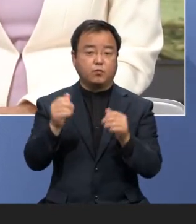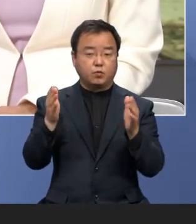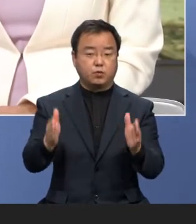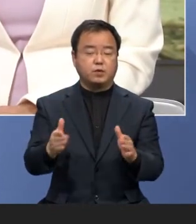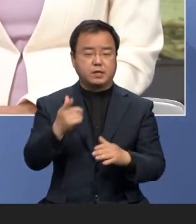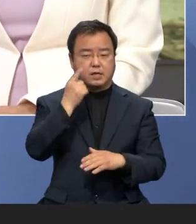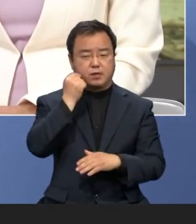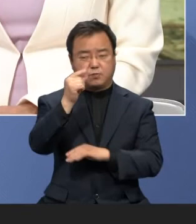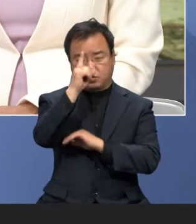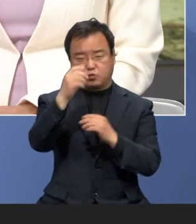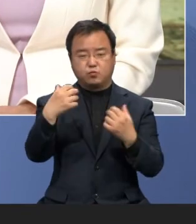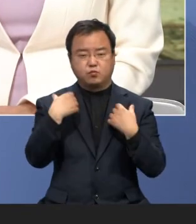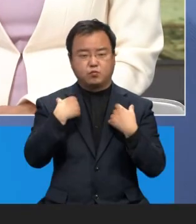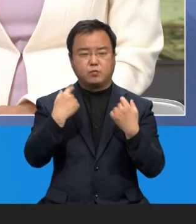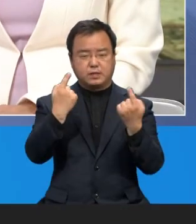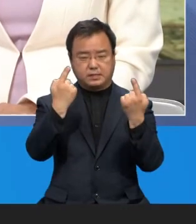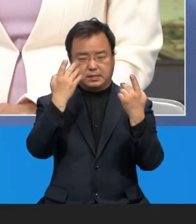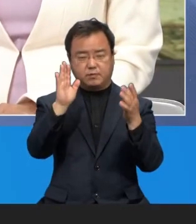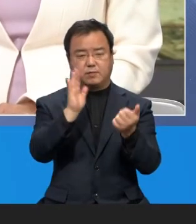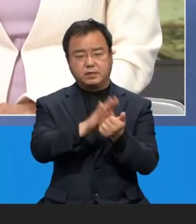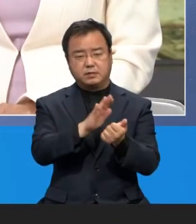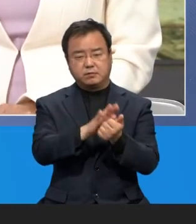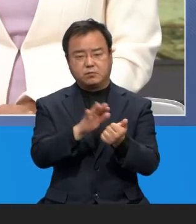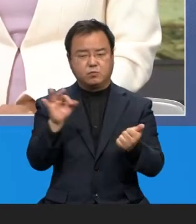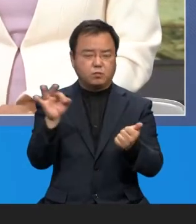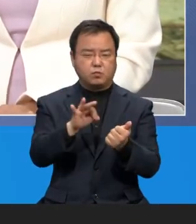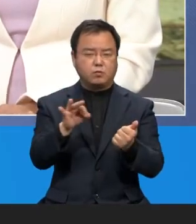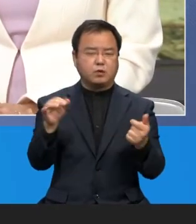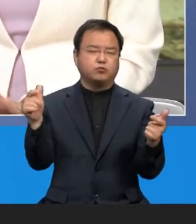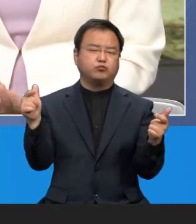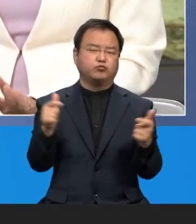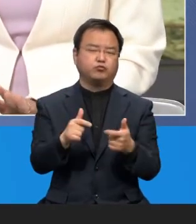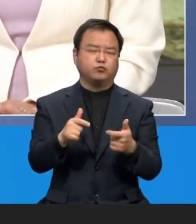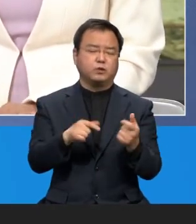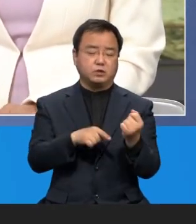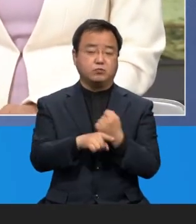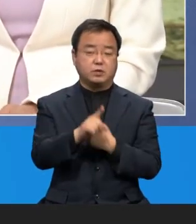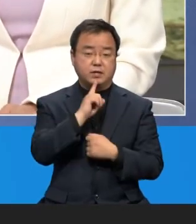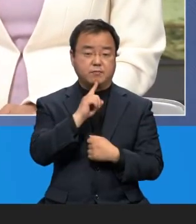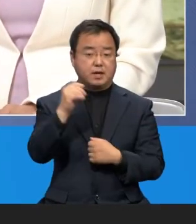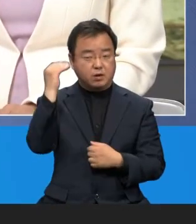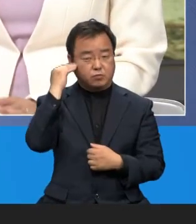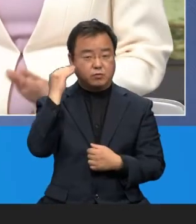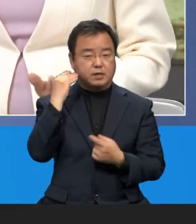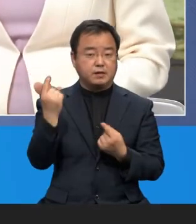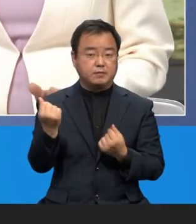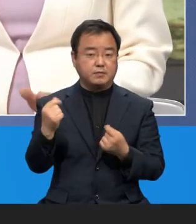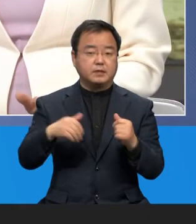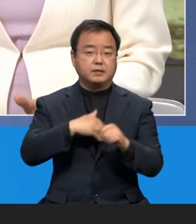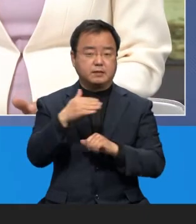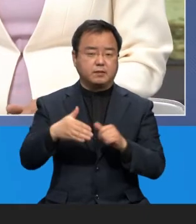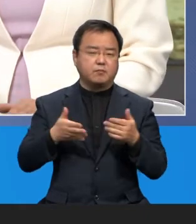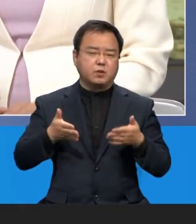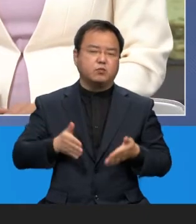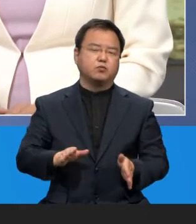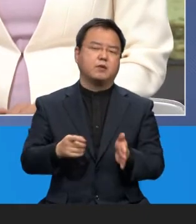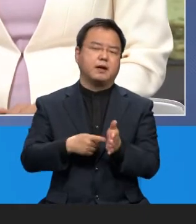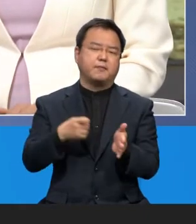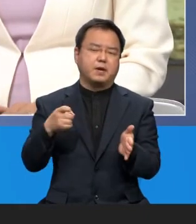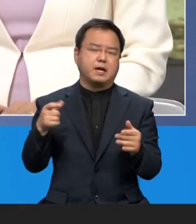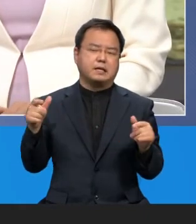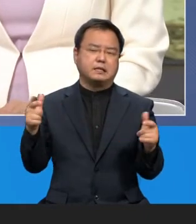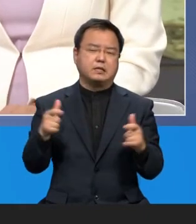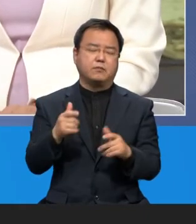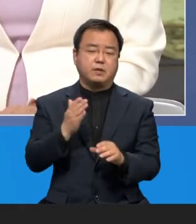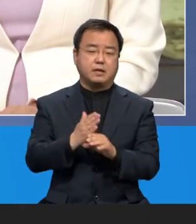정부가 대학에 지원을 줄여왔던 것이 원인으로 꼽힙니다. 또 우리나라도 좀 비슷한 상황인데요. 이 저출산 때문에 학생